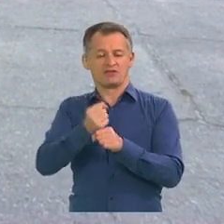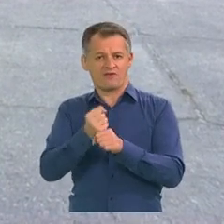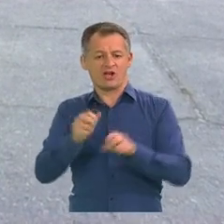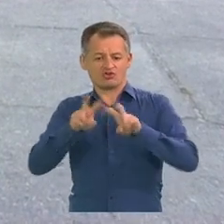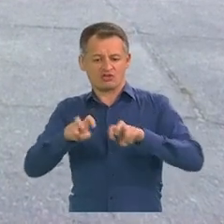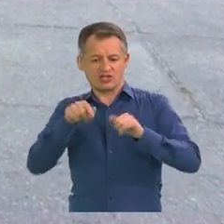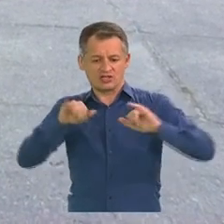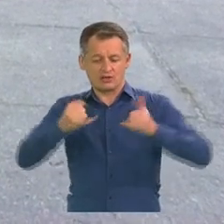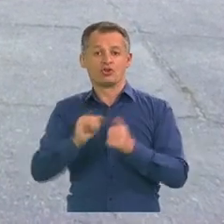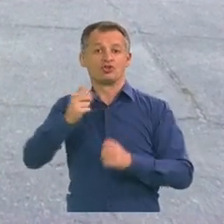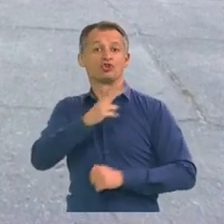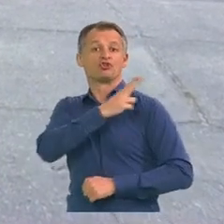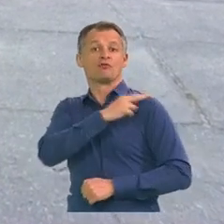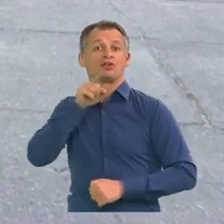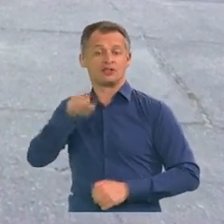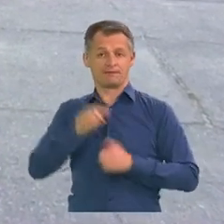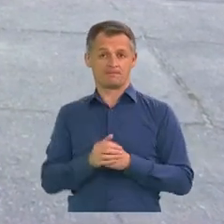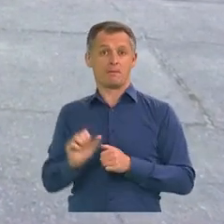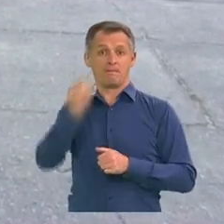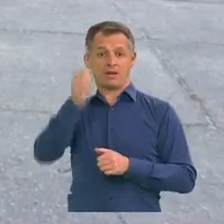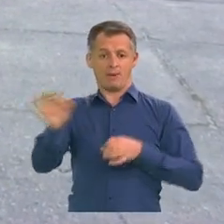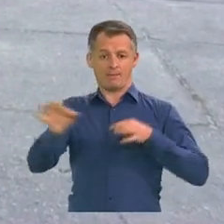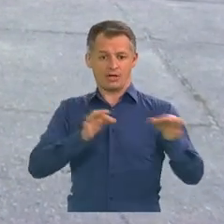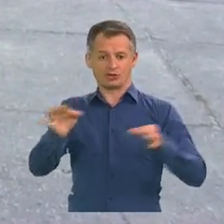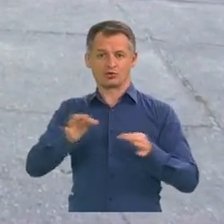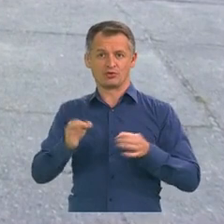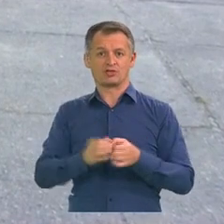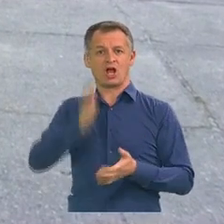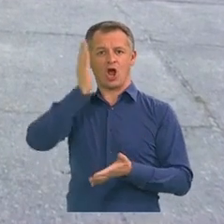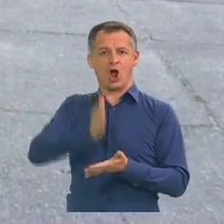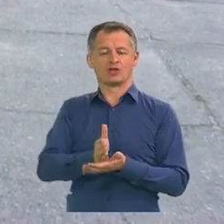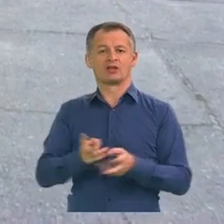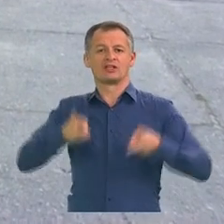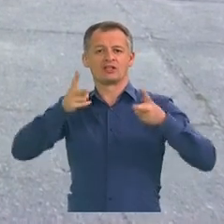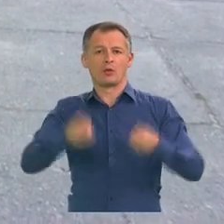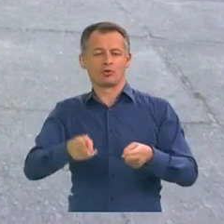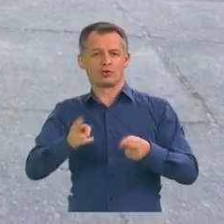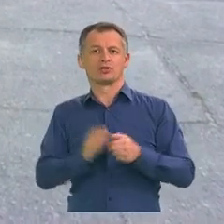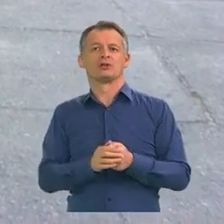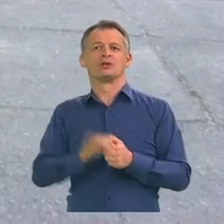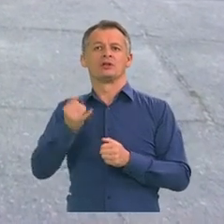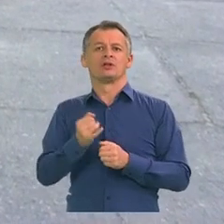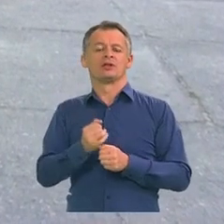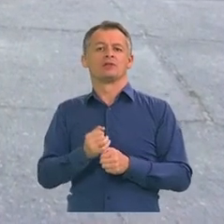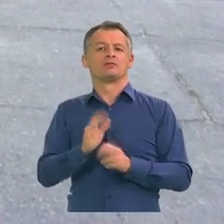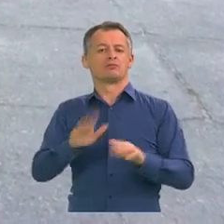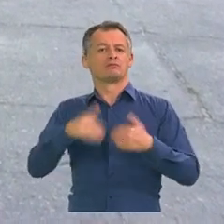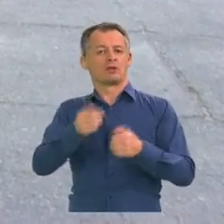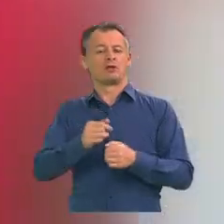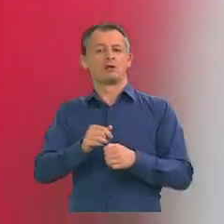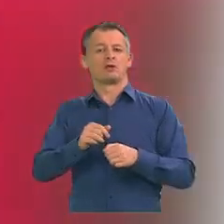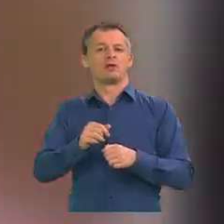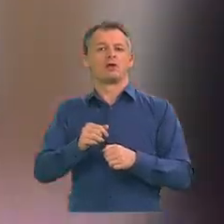precum și a șefului acestuia. Ca primă măsură a fost dispusă încetarea împuternicirii șefului Biroului de Ordine Publică